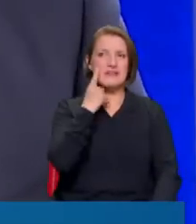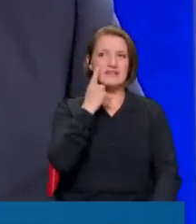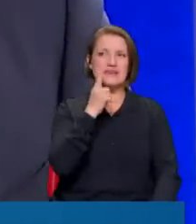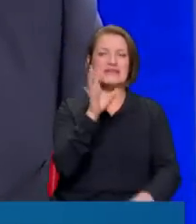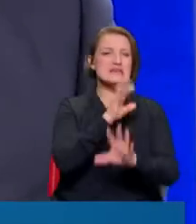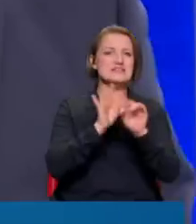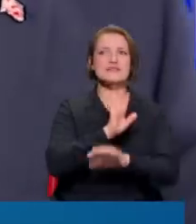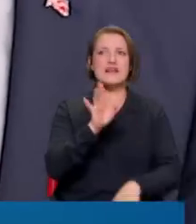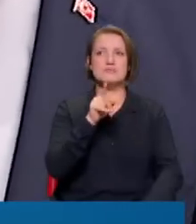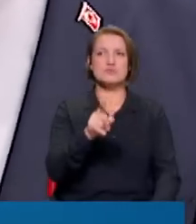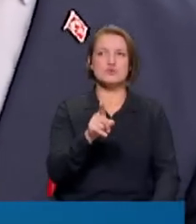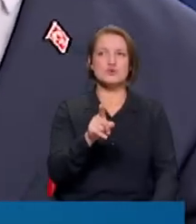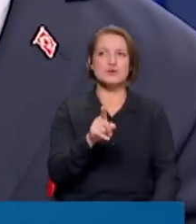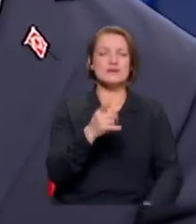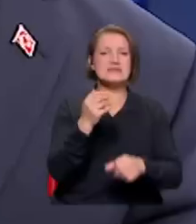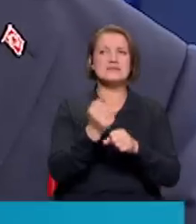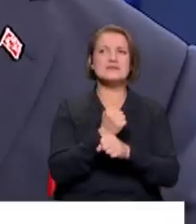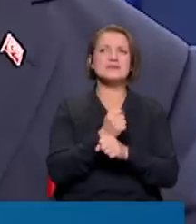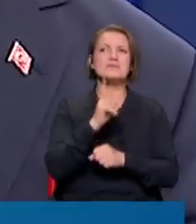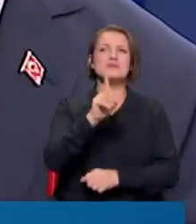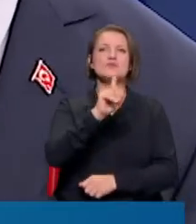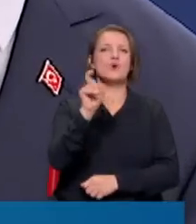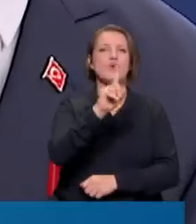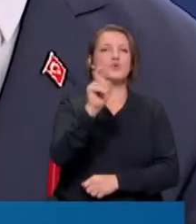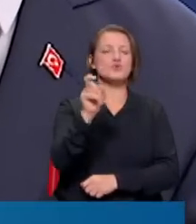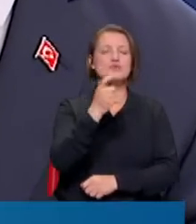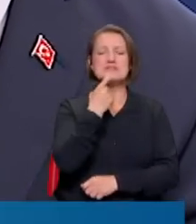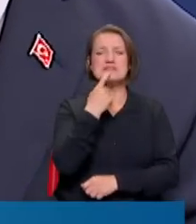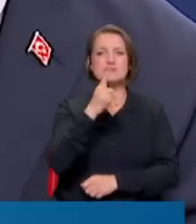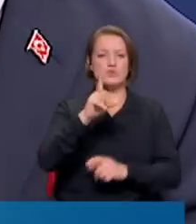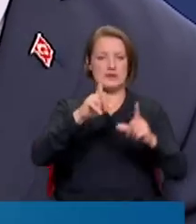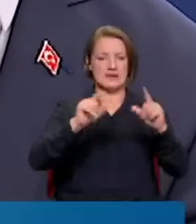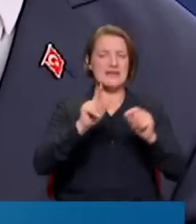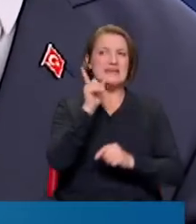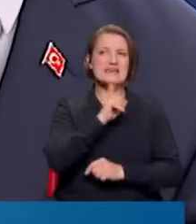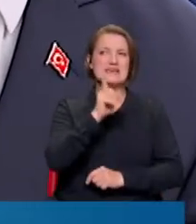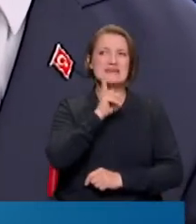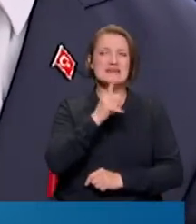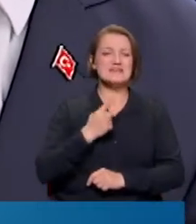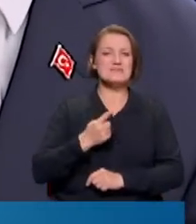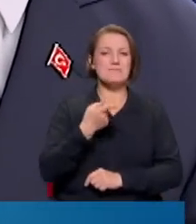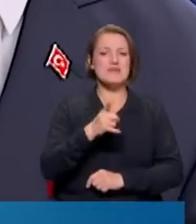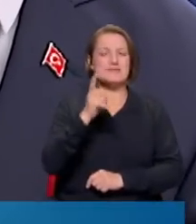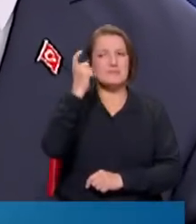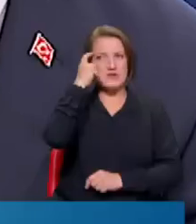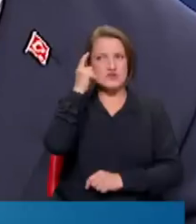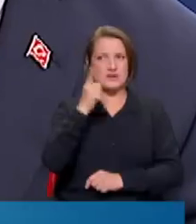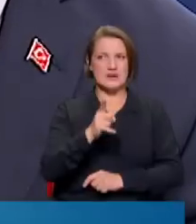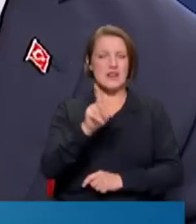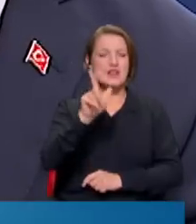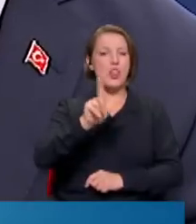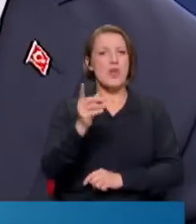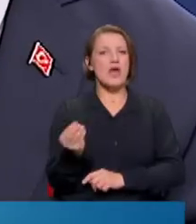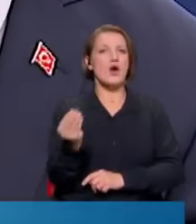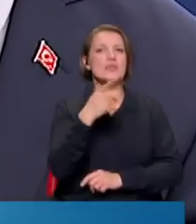gizli değil bakın bunun taşları Nerede 1919'da bu harita çizildi İngiliz istihbarat Binbaşı Noel tarafından Londra'ya